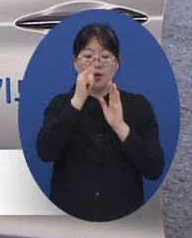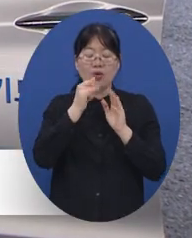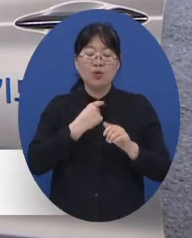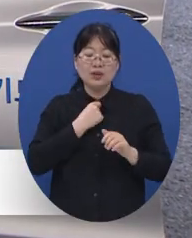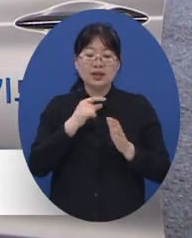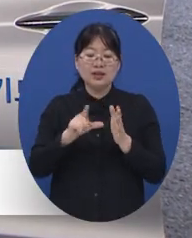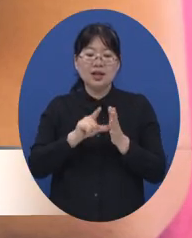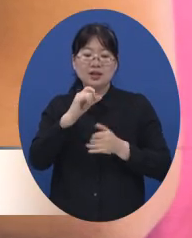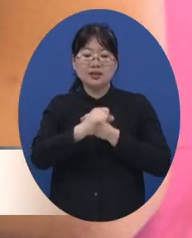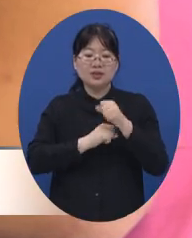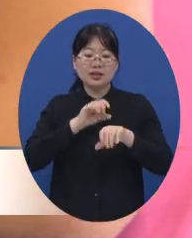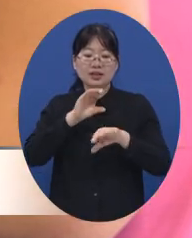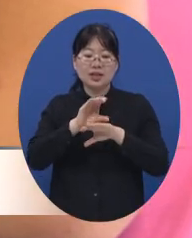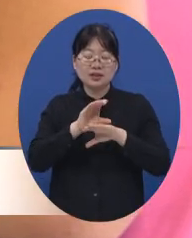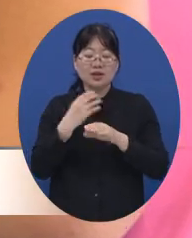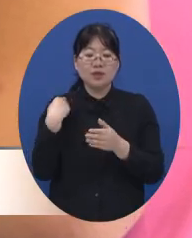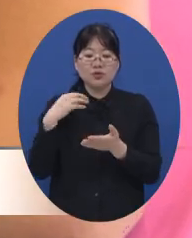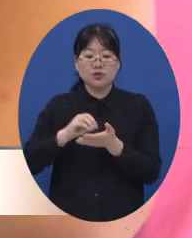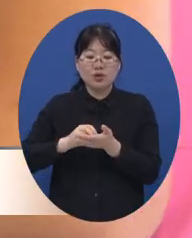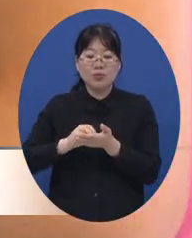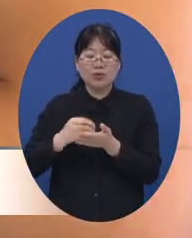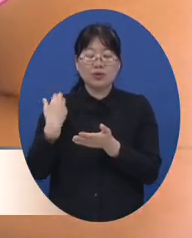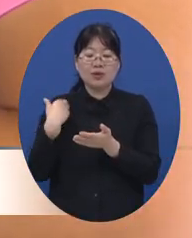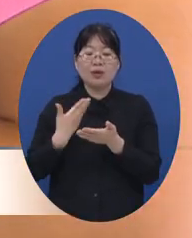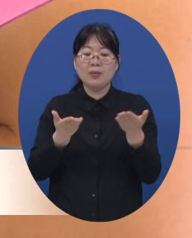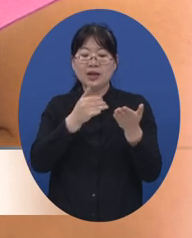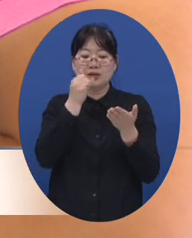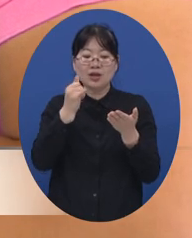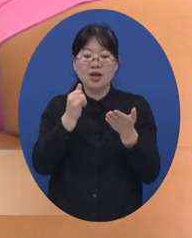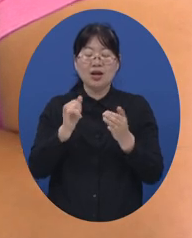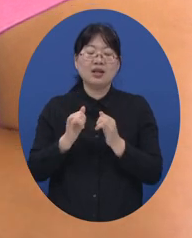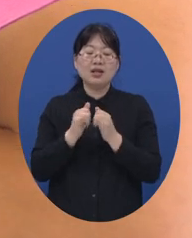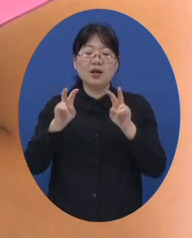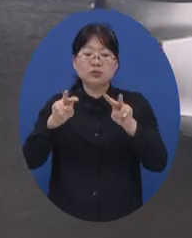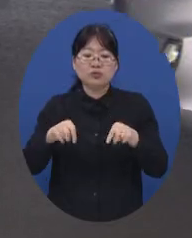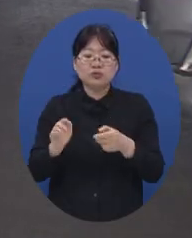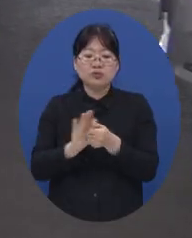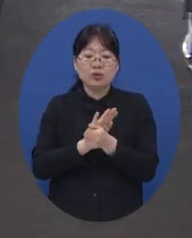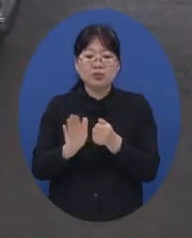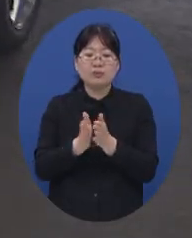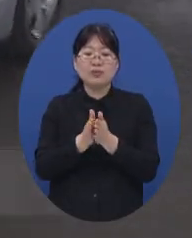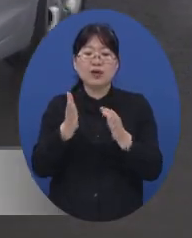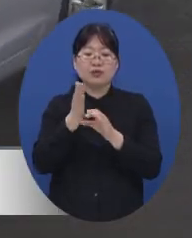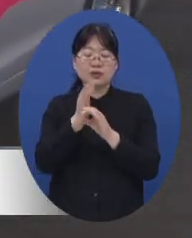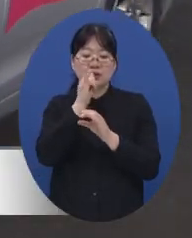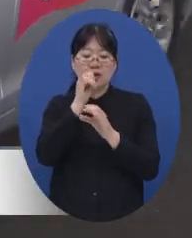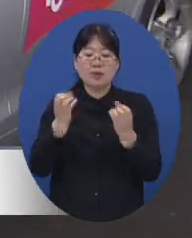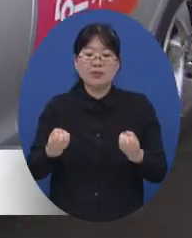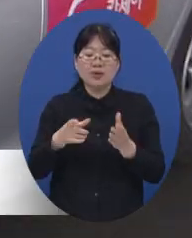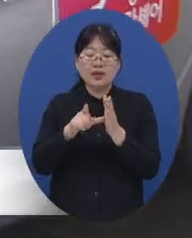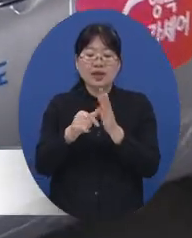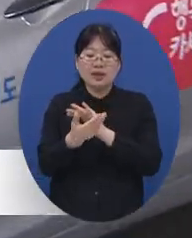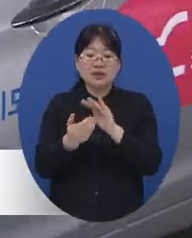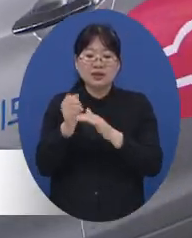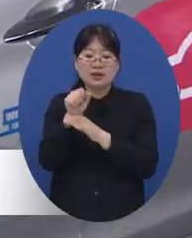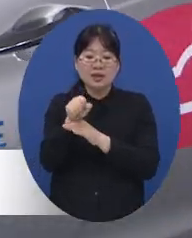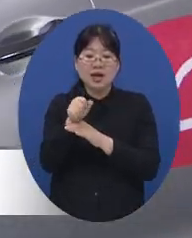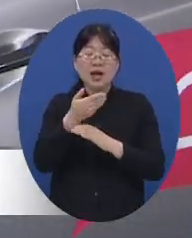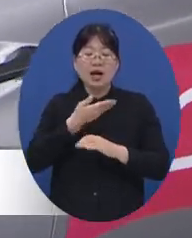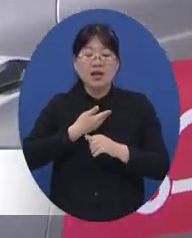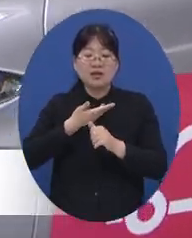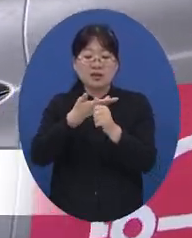시간에 자유롭게 차량 수련과 반납을 할 수 있도록 부위나 서비스를 시행할 계획입니다 명절엔 사전에 스윙 결과를 알려